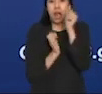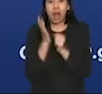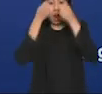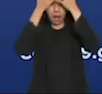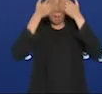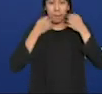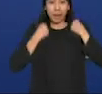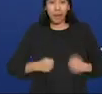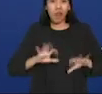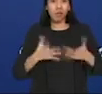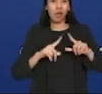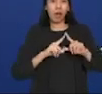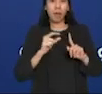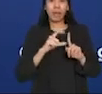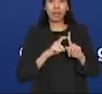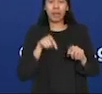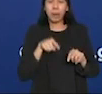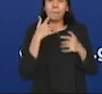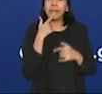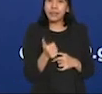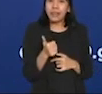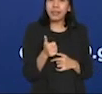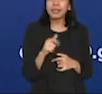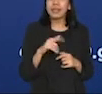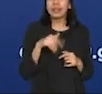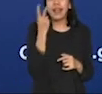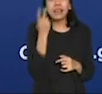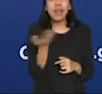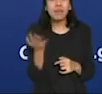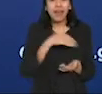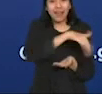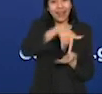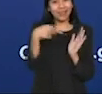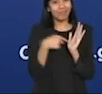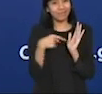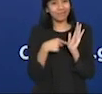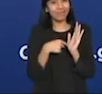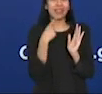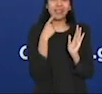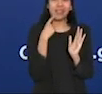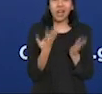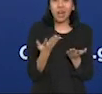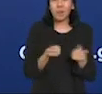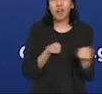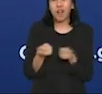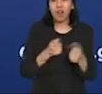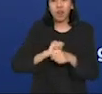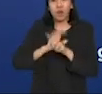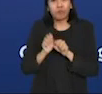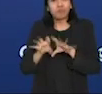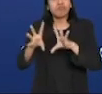inilah yang menjadi penting sebagai perencanaan di dalam kaitan dengan pengelolaan konflik 19 dengan